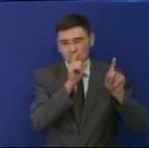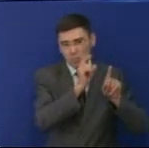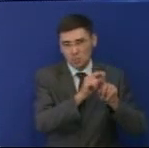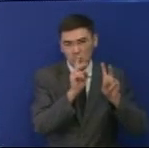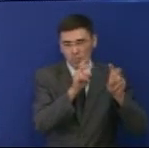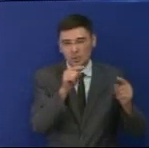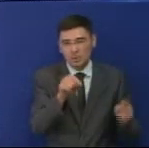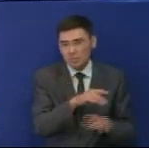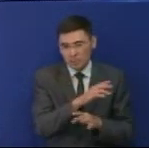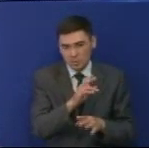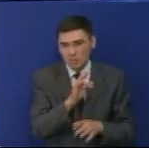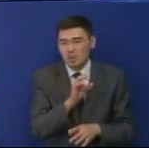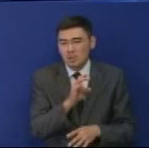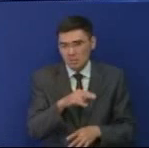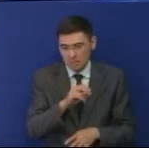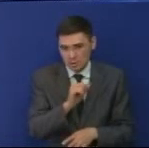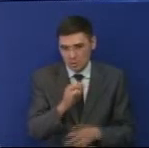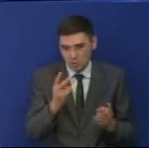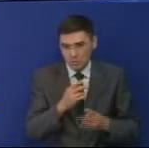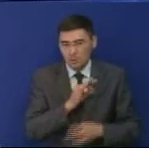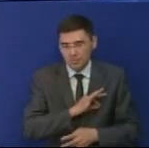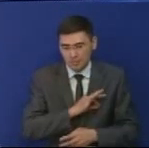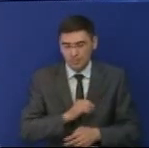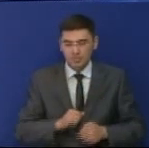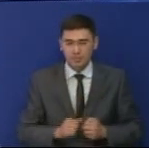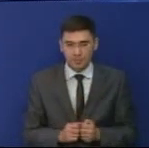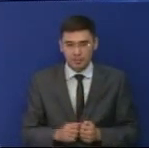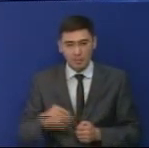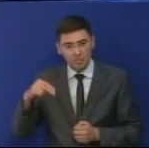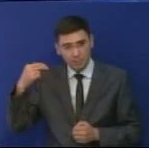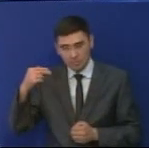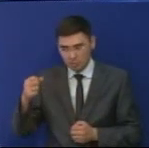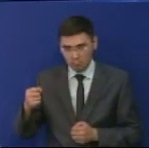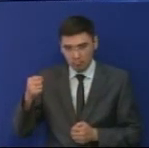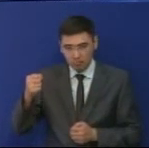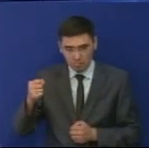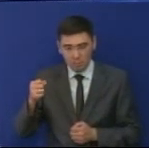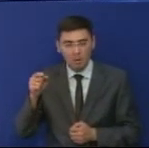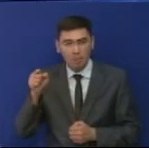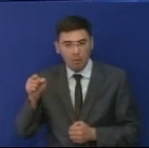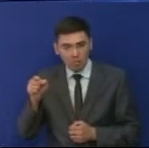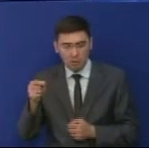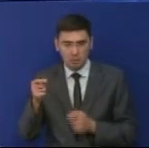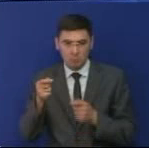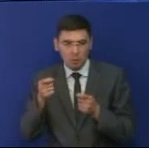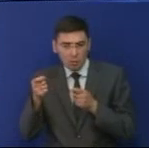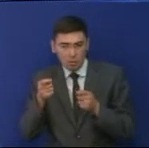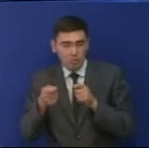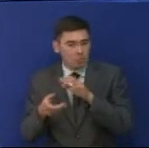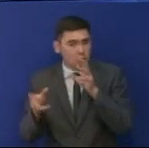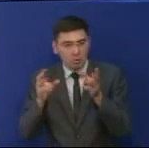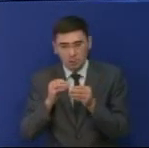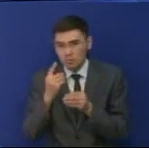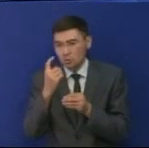Твиттере. Касым-Жомарт Токаев на посту президента уже 100 дней. Для политика это важный этап своего рода подведения итогов